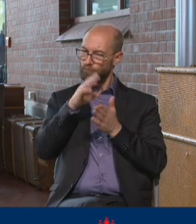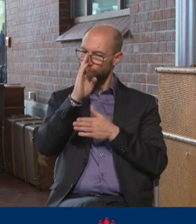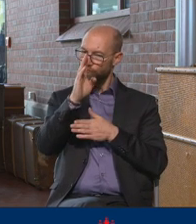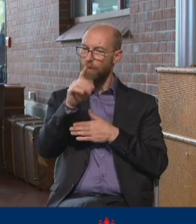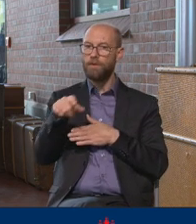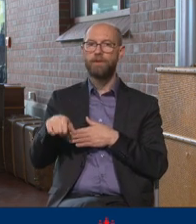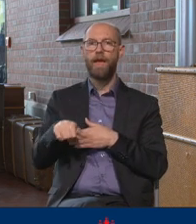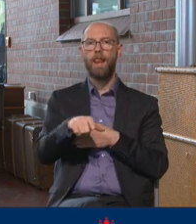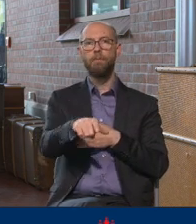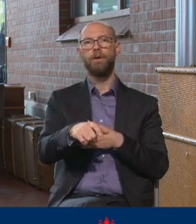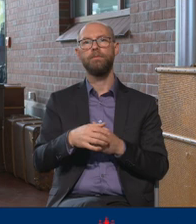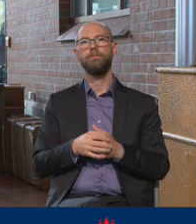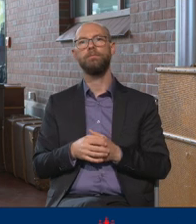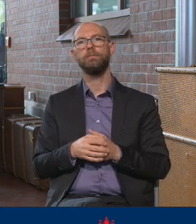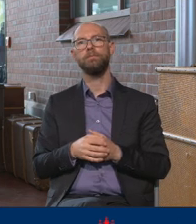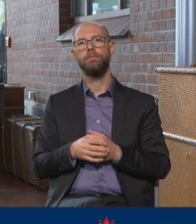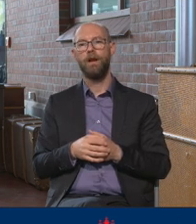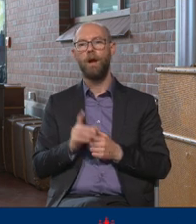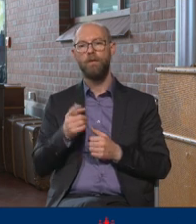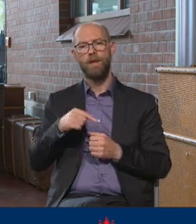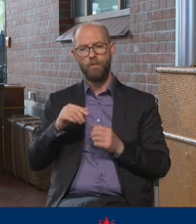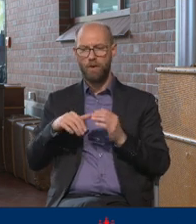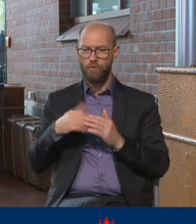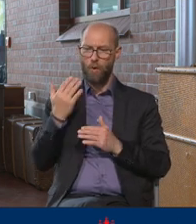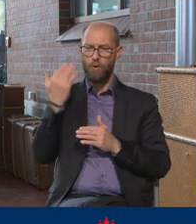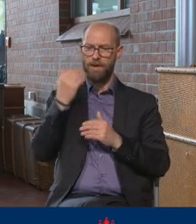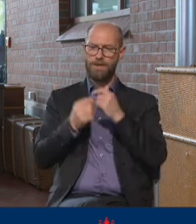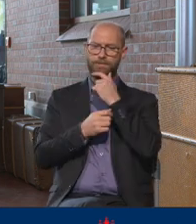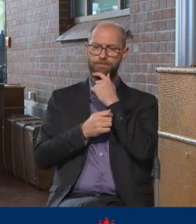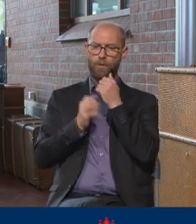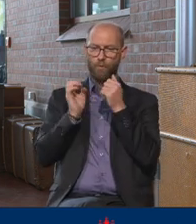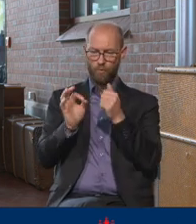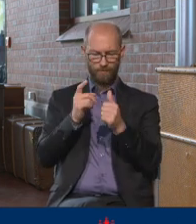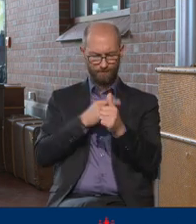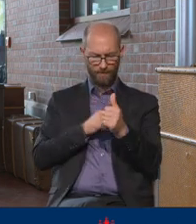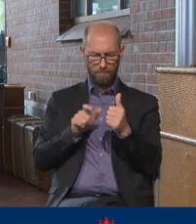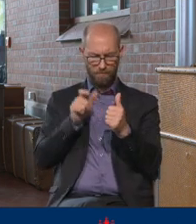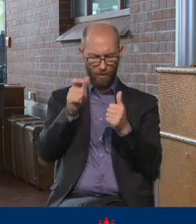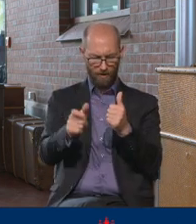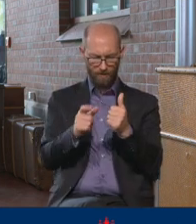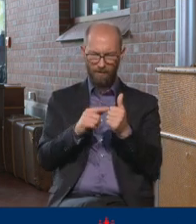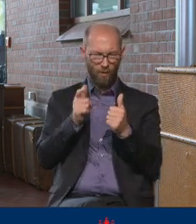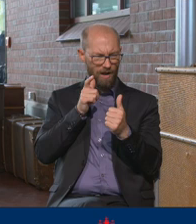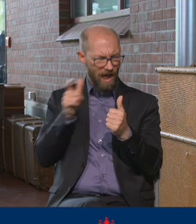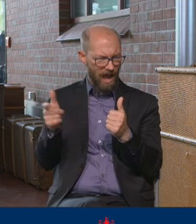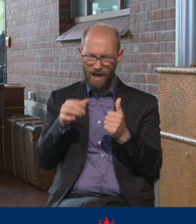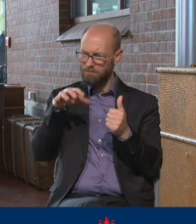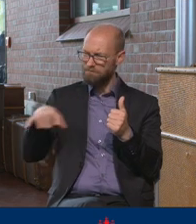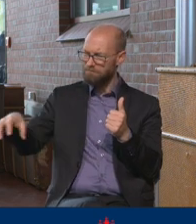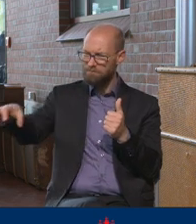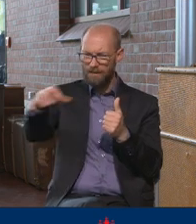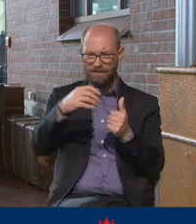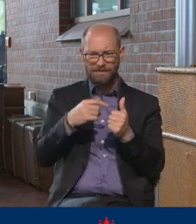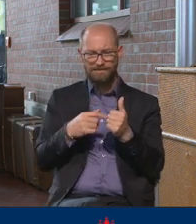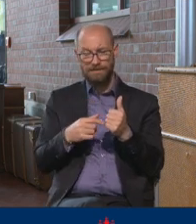jetzt haben wir noch mal neu gedacht und haben gesagt gut wir haben jetzt diese brücke wir haben immer noch diesen lärm und wir